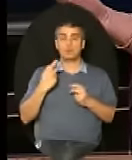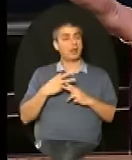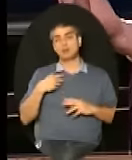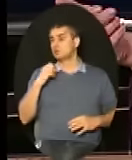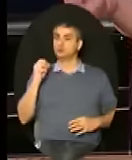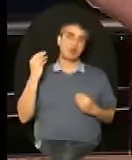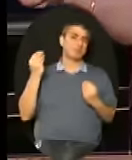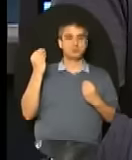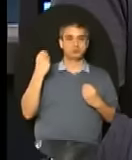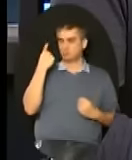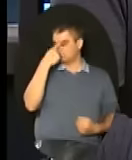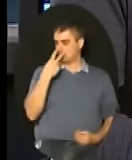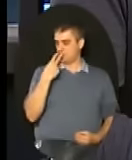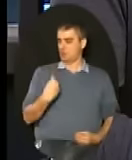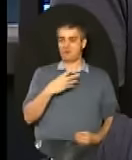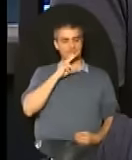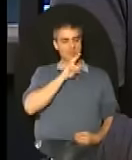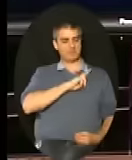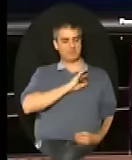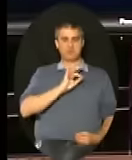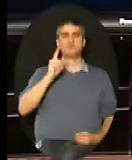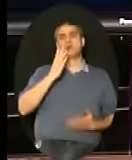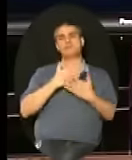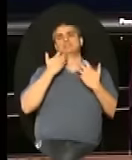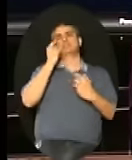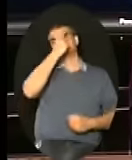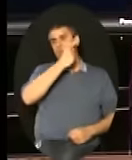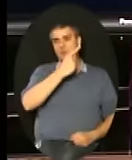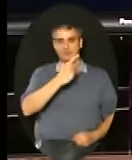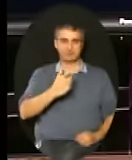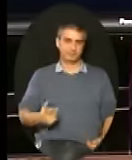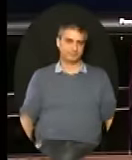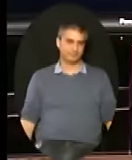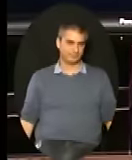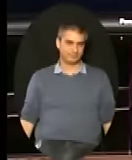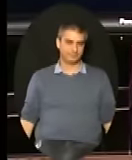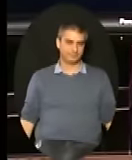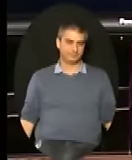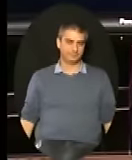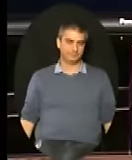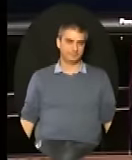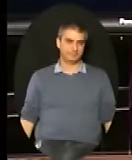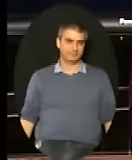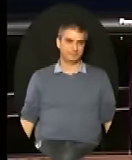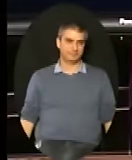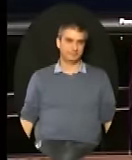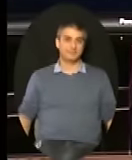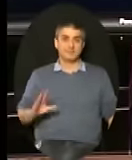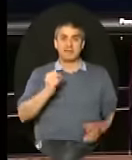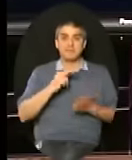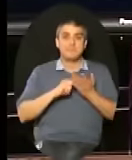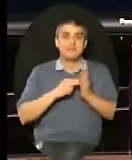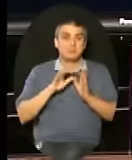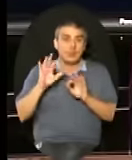נשלח איזה מישהו שנראה טוב, דובר אנגלית טוב, והוא כבר יסביר להם. באופן עמוק, כל עוד המדיניות